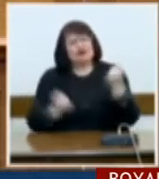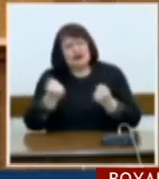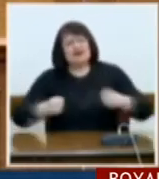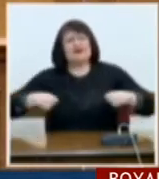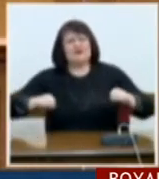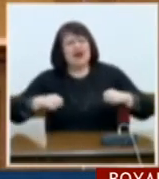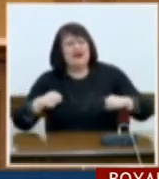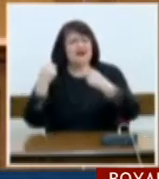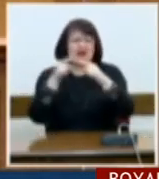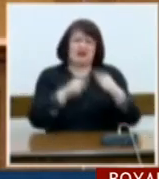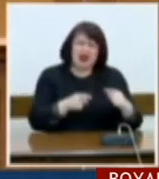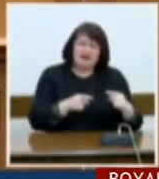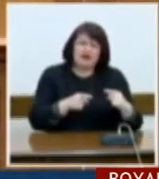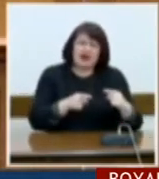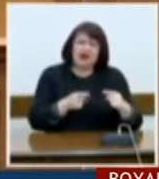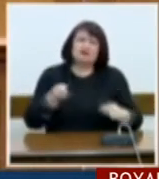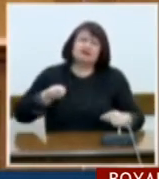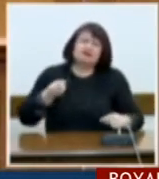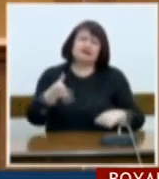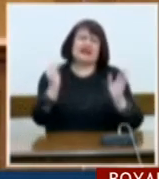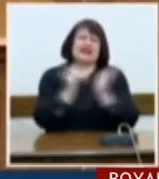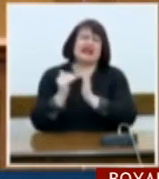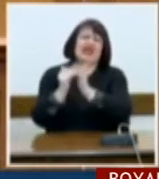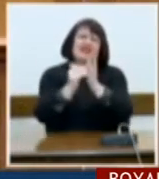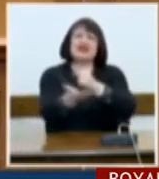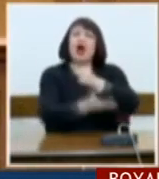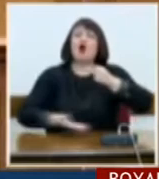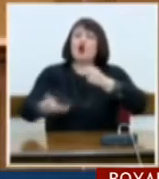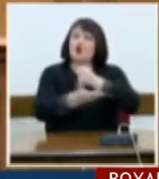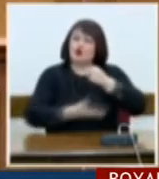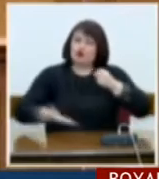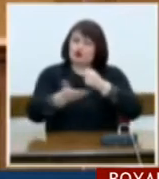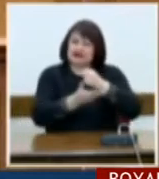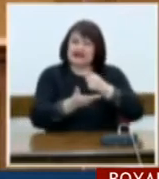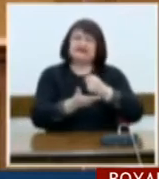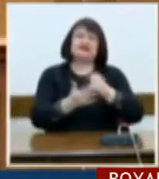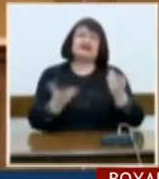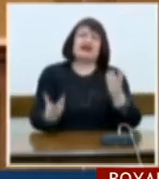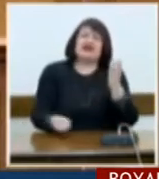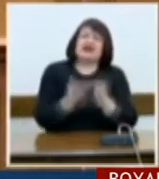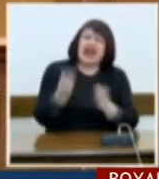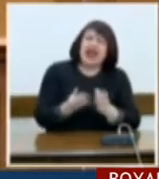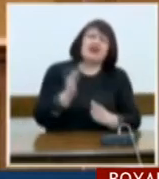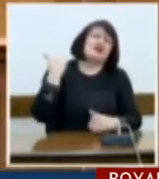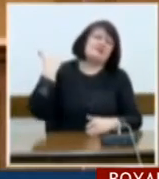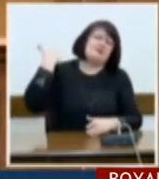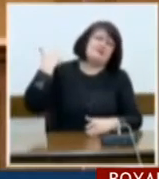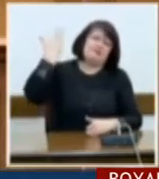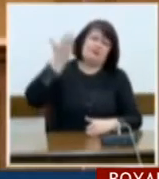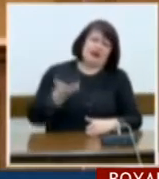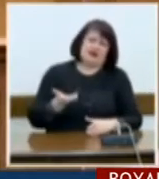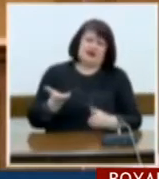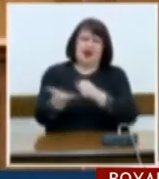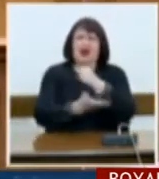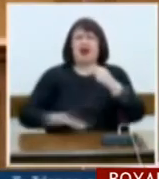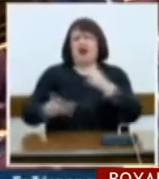οποίο αφορά εκατοντάδες χιλιάδες αγρότες που είτε είναι νέοι είτε συμμετέχουν σε συνολικά